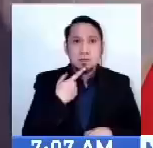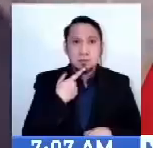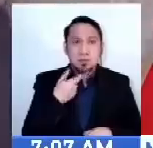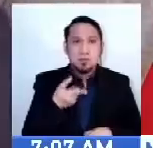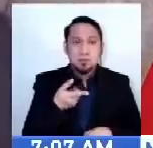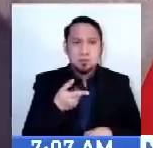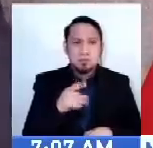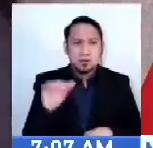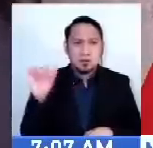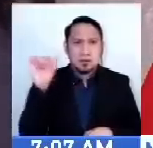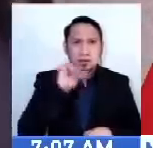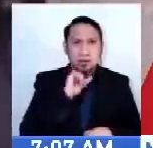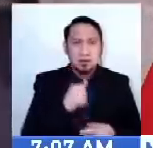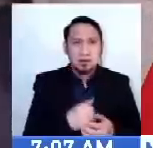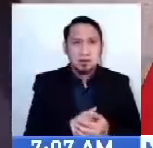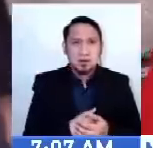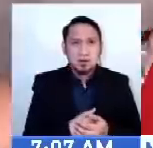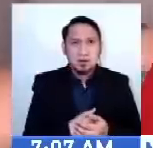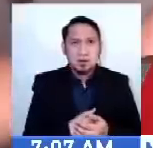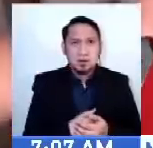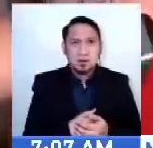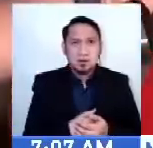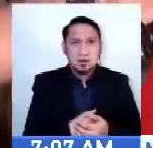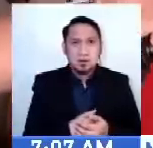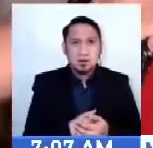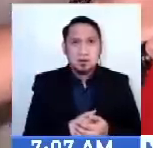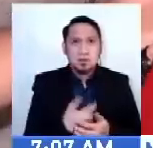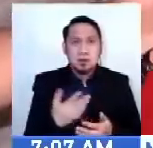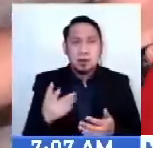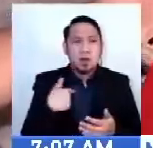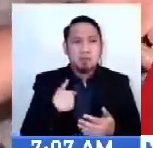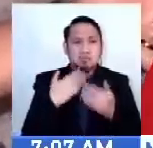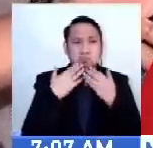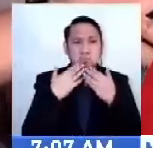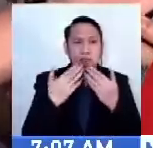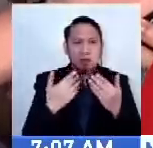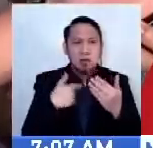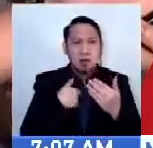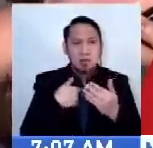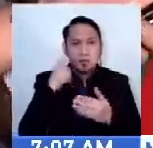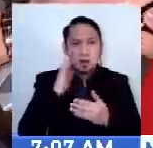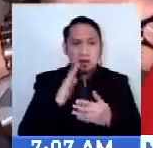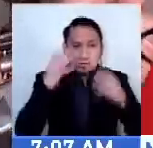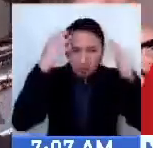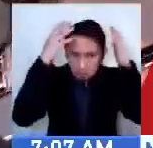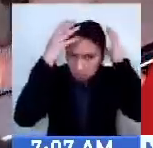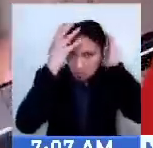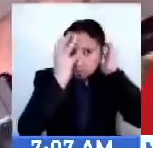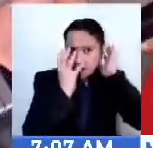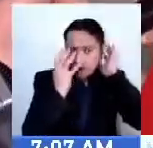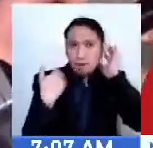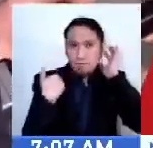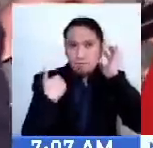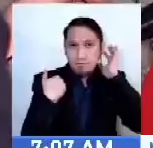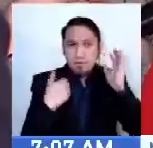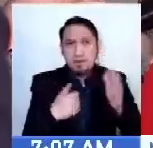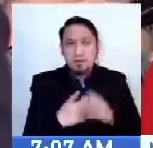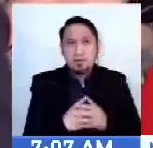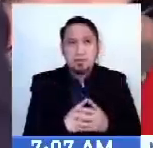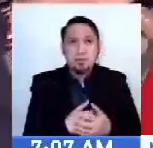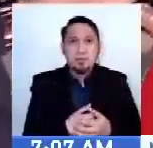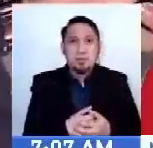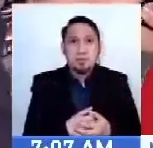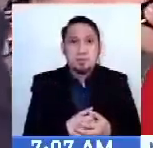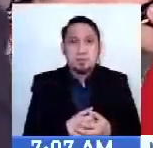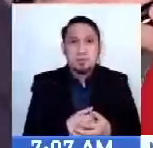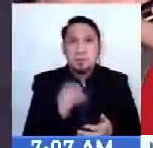siya. Salamat ako sa Panginoon, nag-helmet lang ako. Buhay pa ako na, paano kung lumipad yung helmet ko. Kung